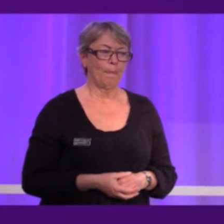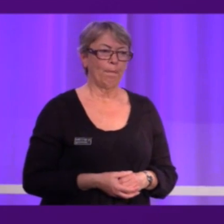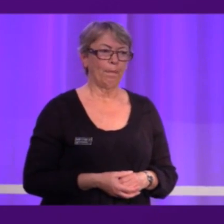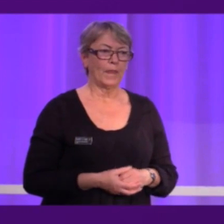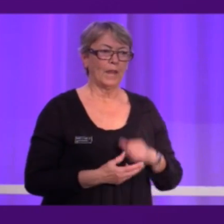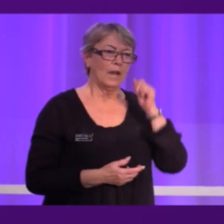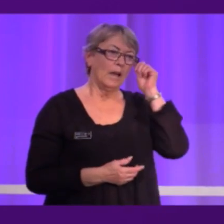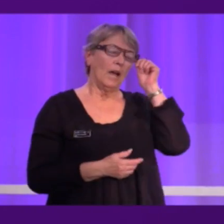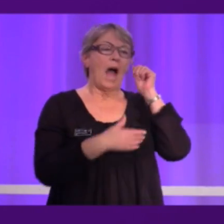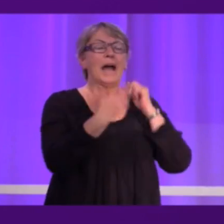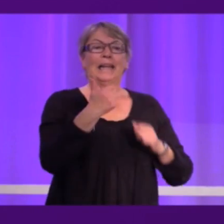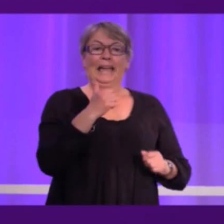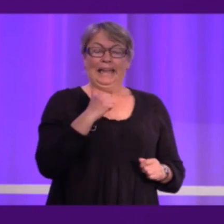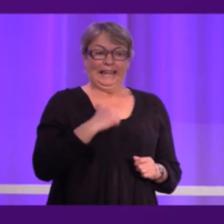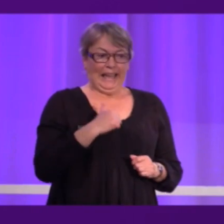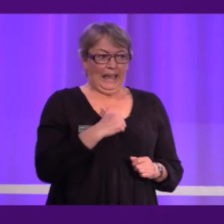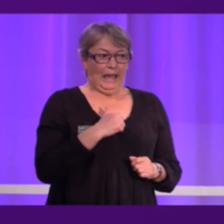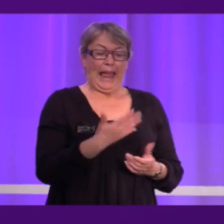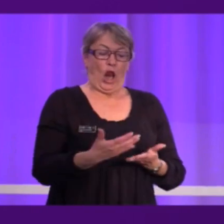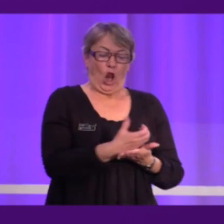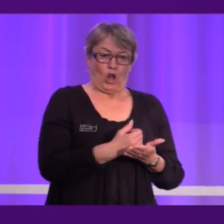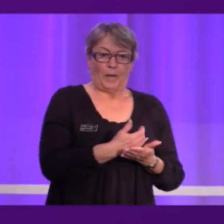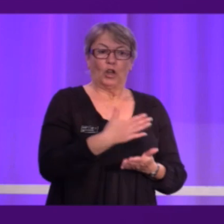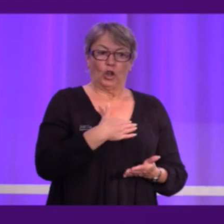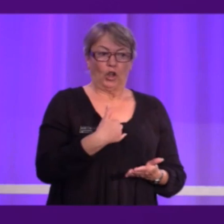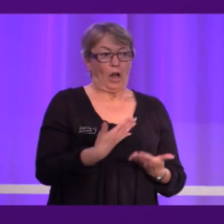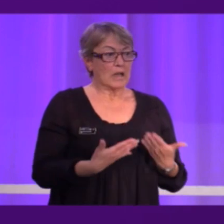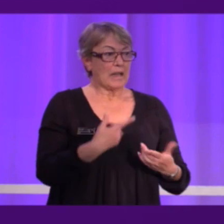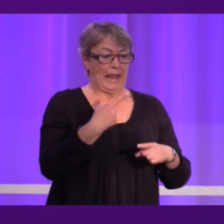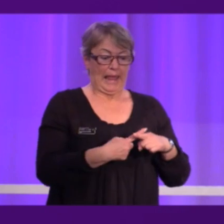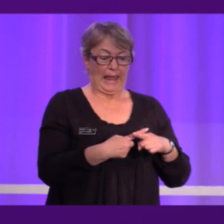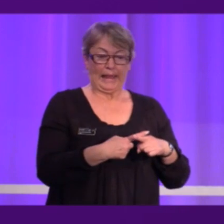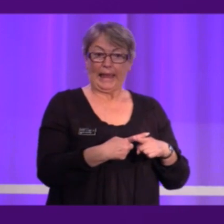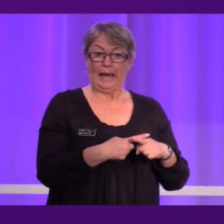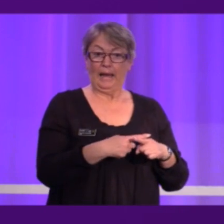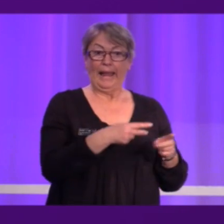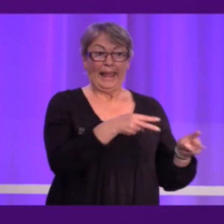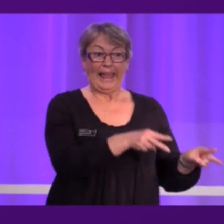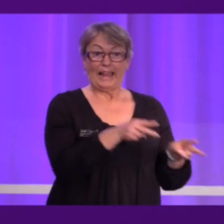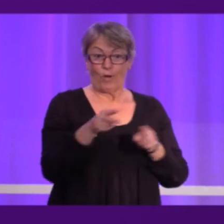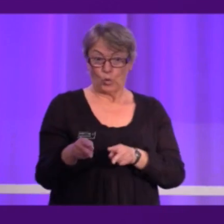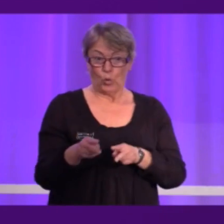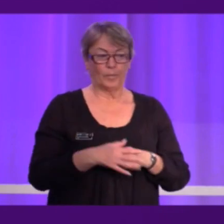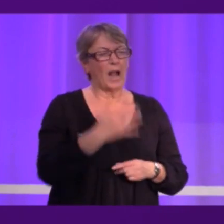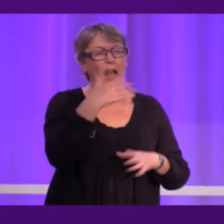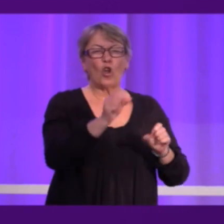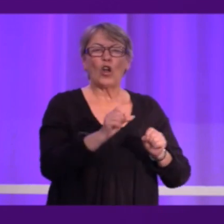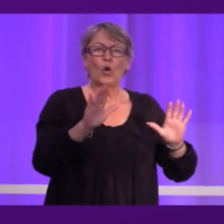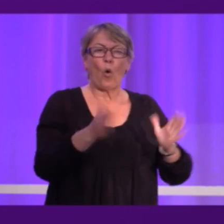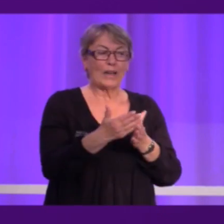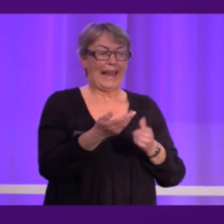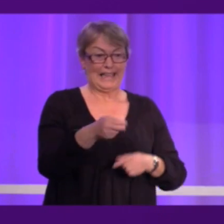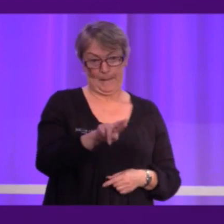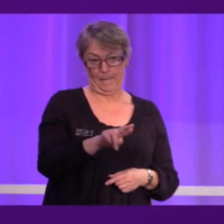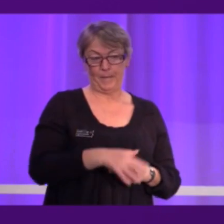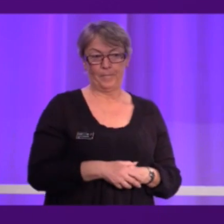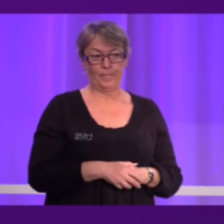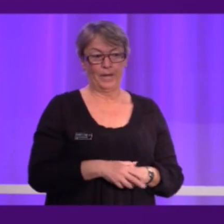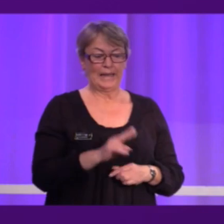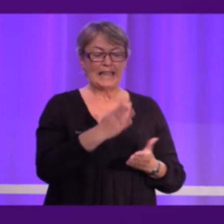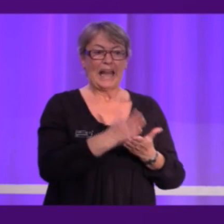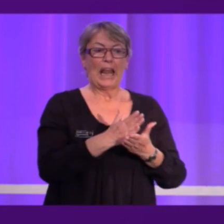Att tillgänglighet är lönsam tycker jag är en ganska enkel ekvation. Jag kan ta ett litet kort exempel också på det när